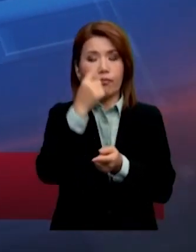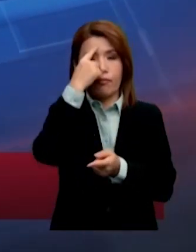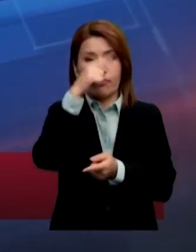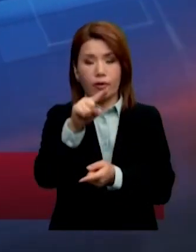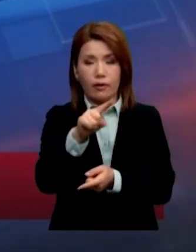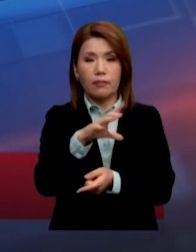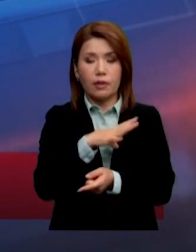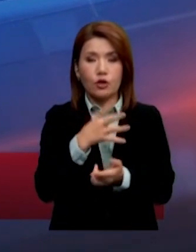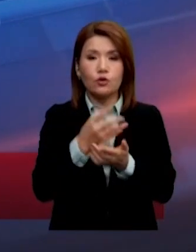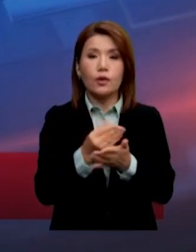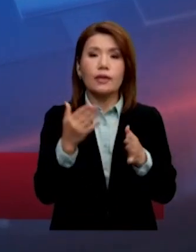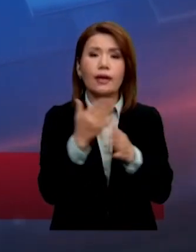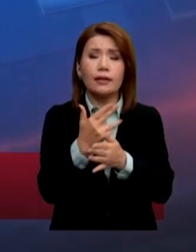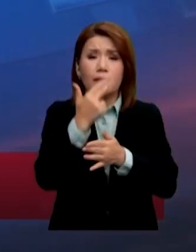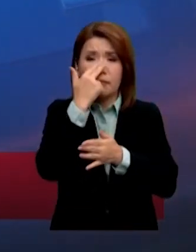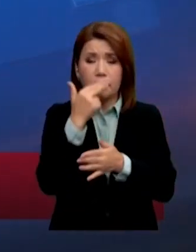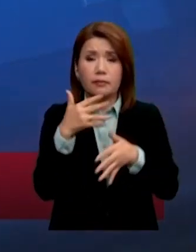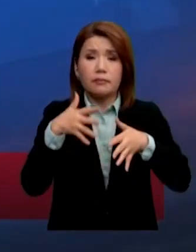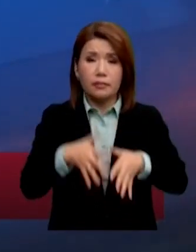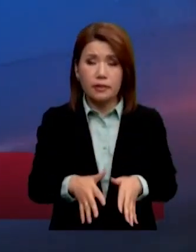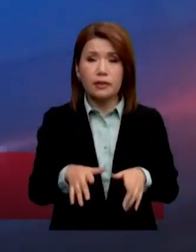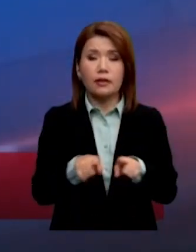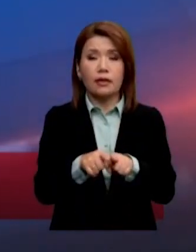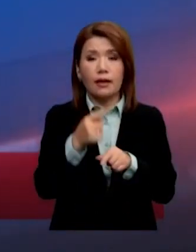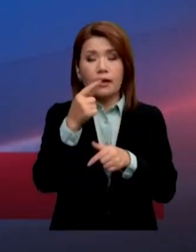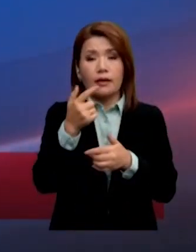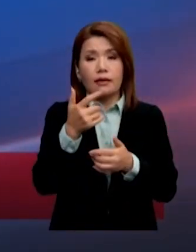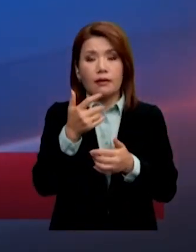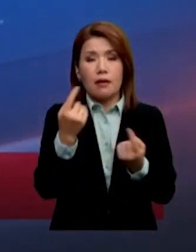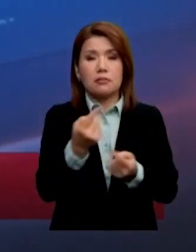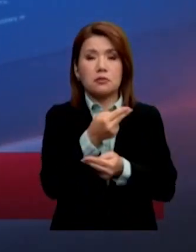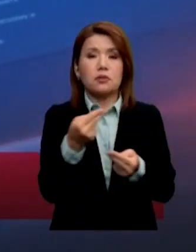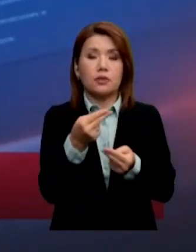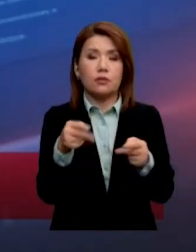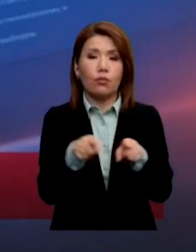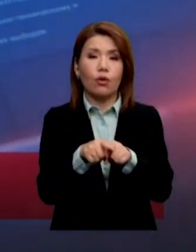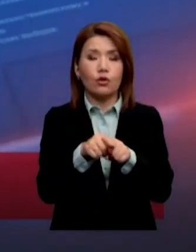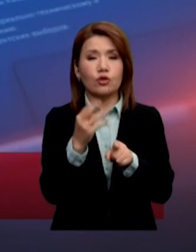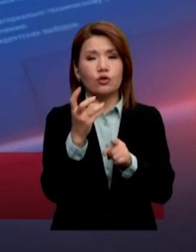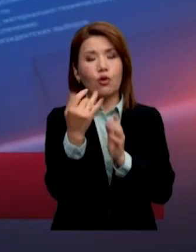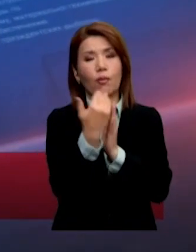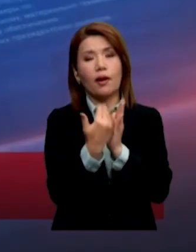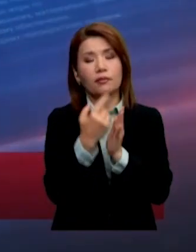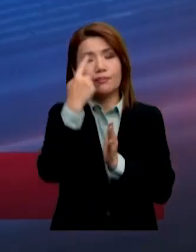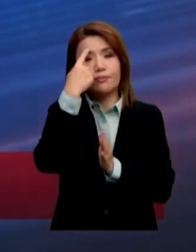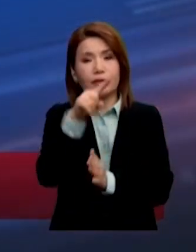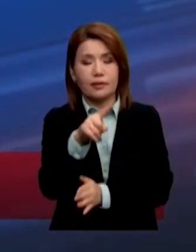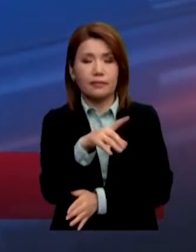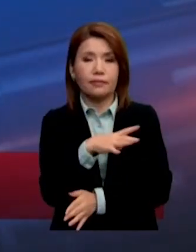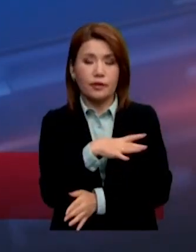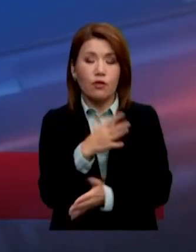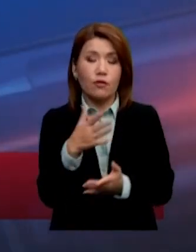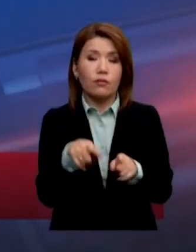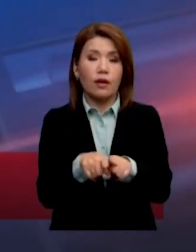Өзіміздің табиғатымызға тән, өзімізге жақын тақырыптардағы сондай бір шоу бағдарламалар ойлап шығарды. Соның